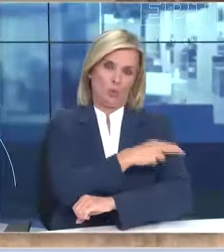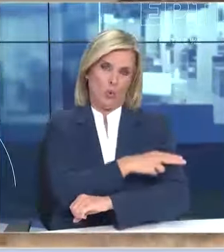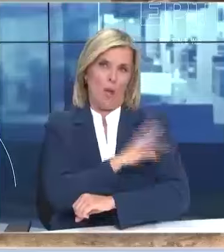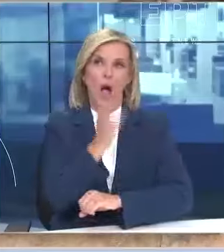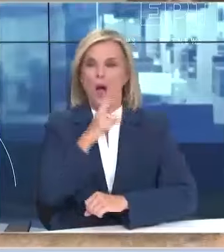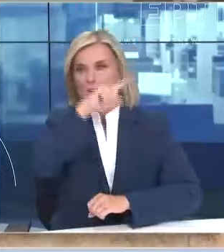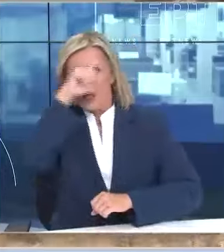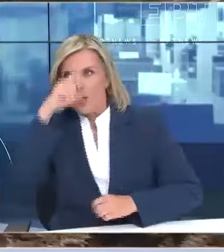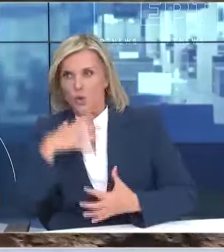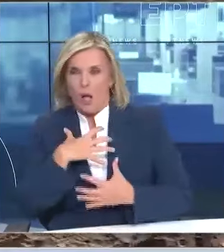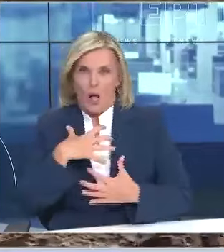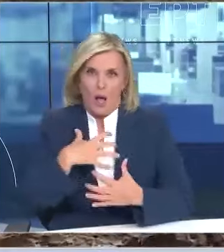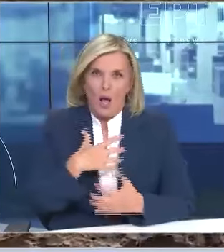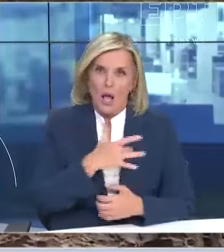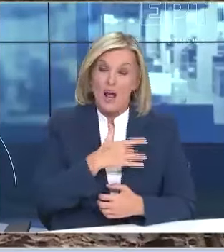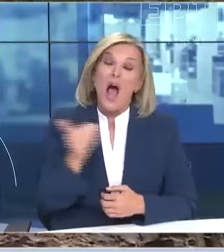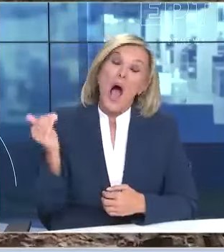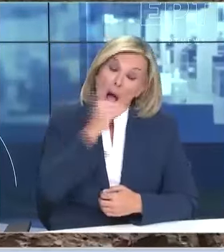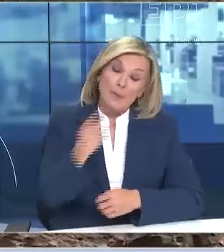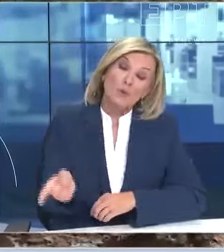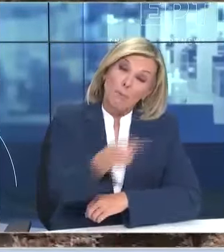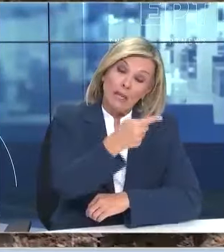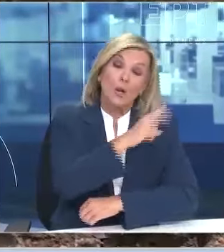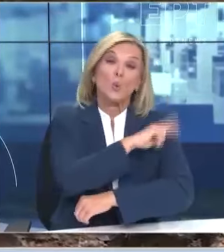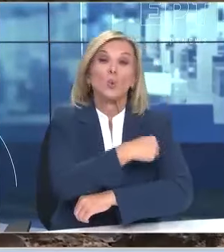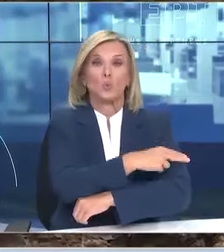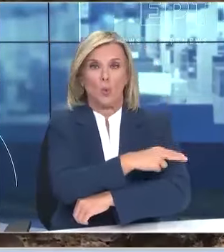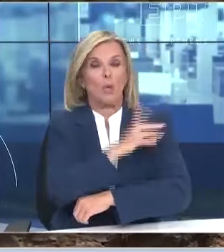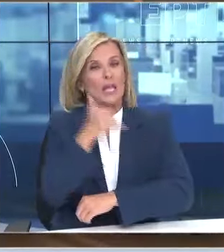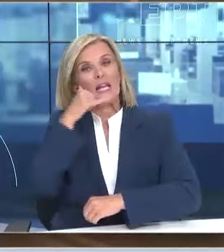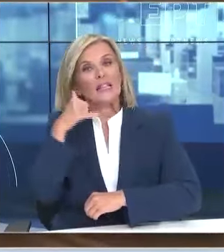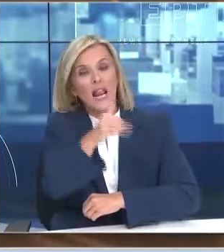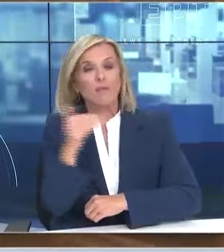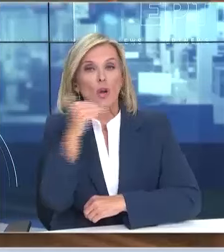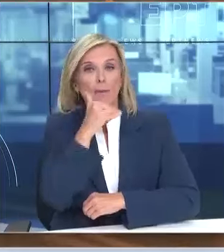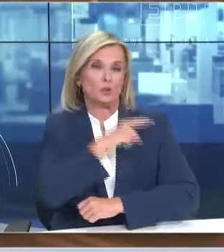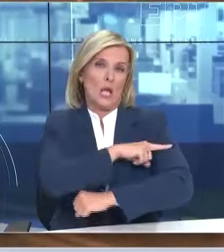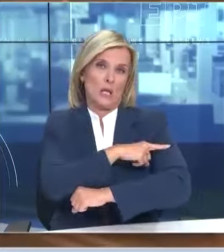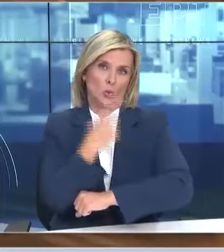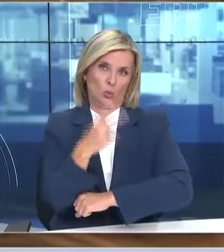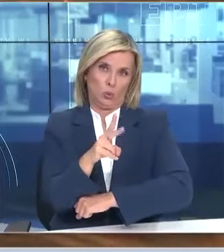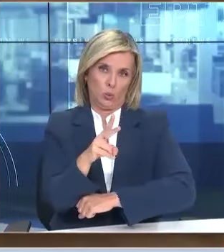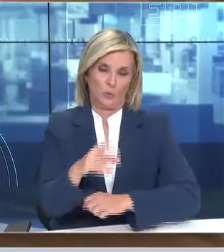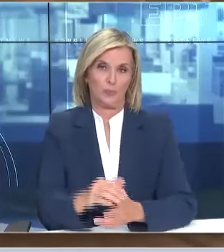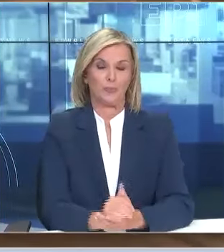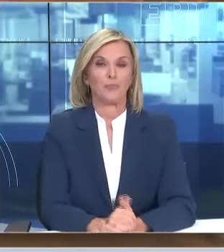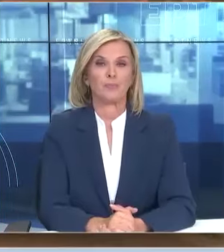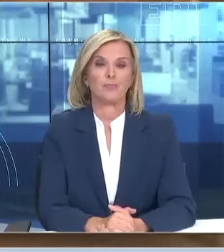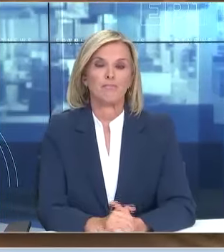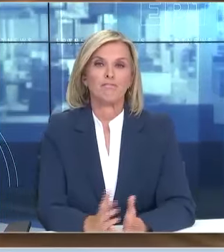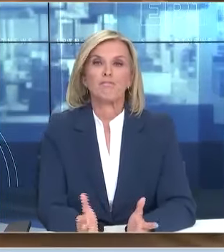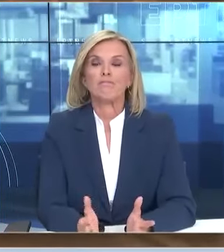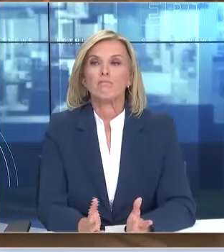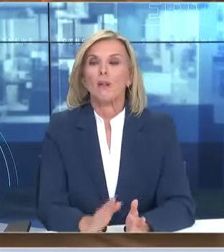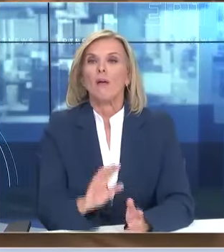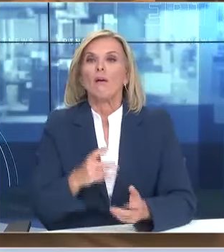ότι πρέπει κάτι να συμβεί, πρέπει να επικοινωνήσουν άμεσα με τον γιατρό τους. Υπάρχει κάποιο αντίδοτο σε όλο αυτό?